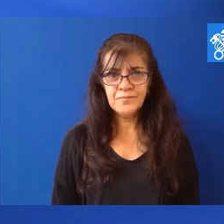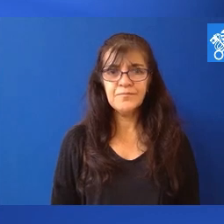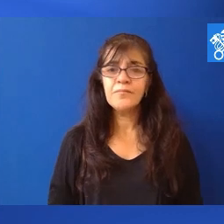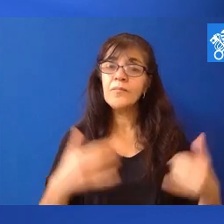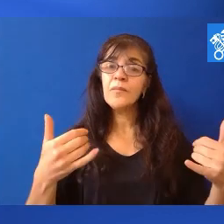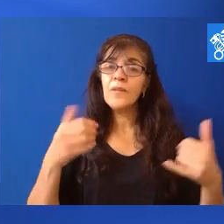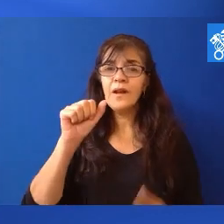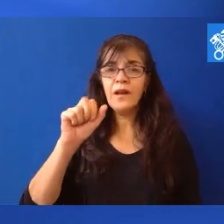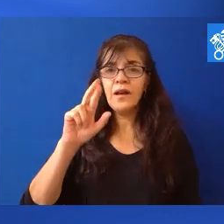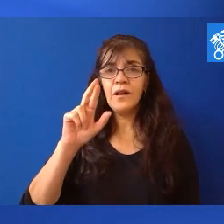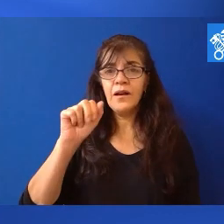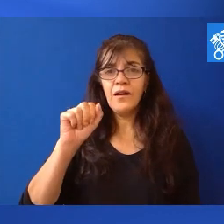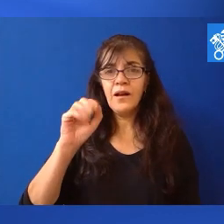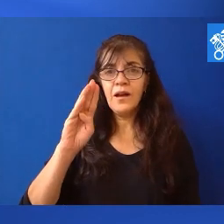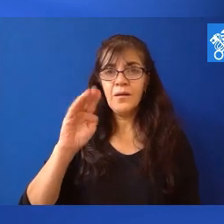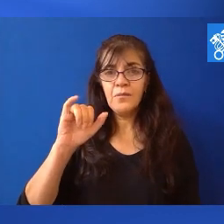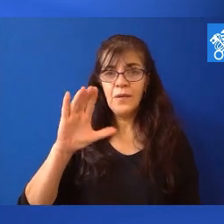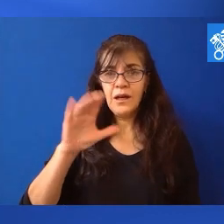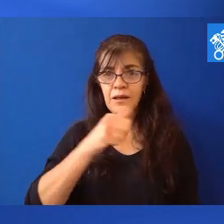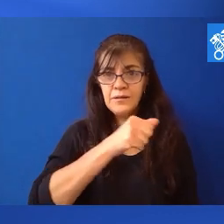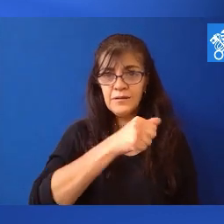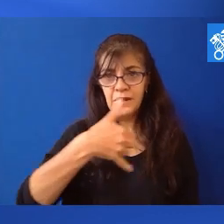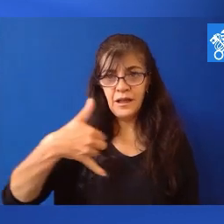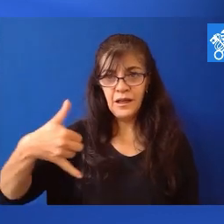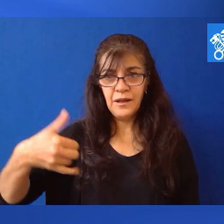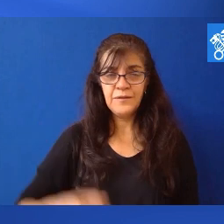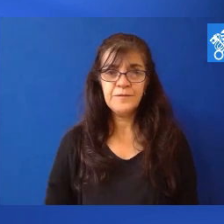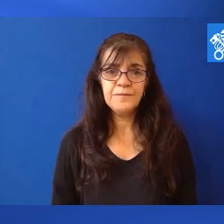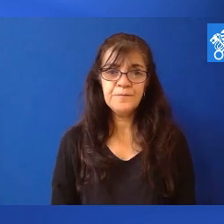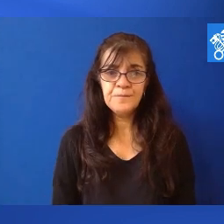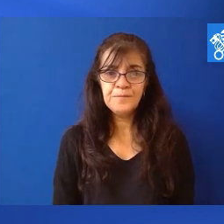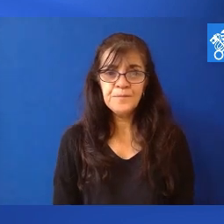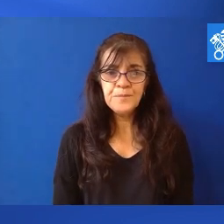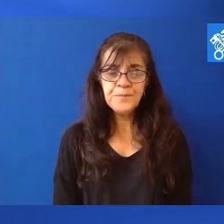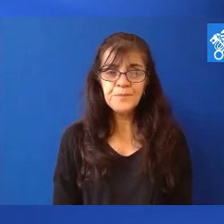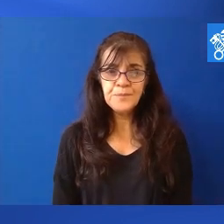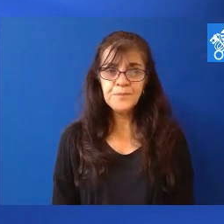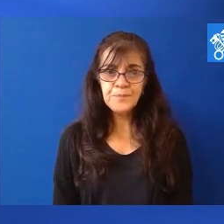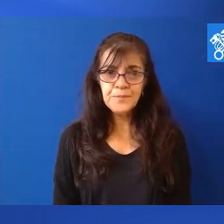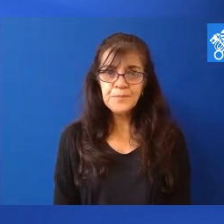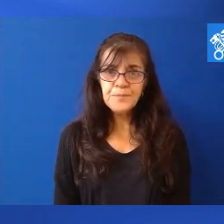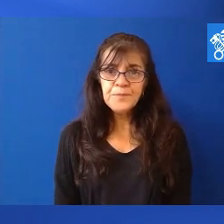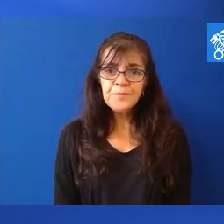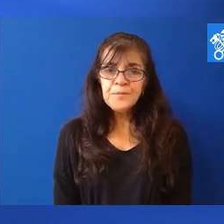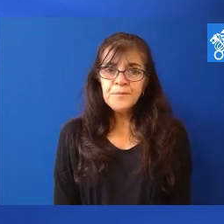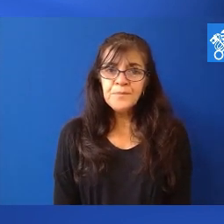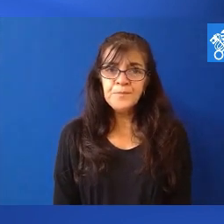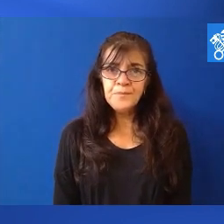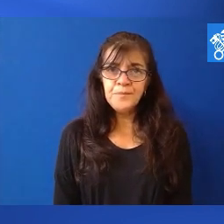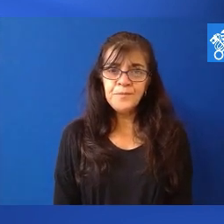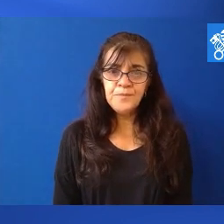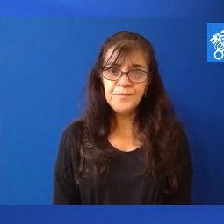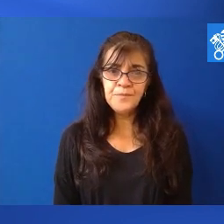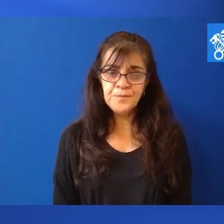أيها الأب الأقدس يسر المؤمنين الناطقين باللغة العربية الحاضرين هنا